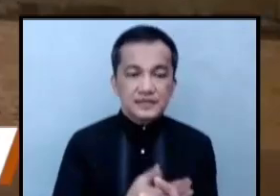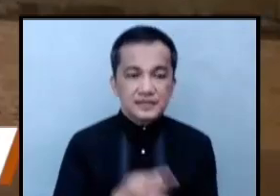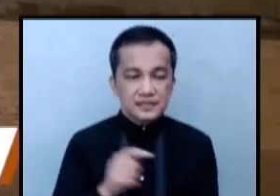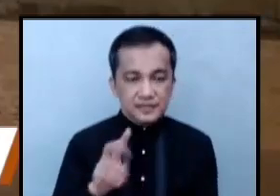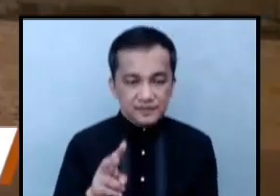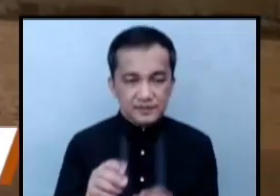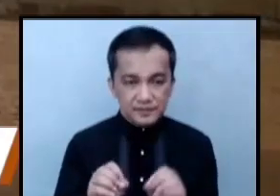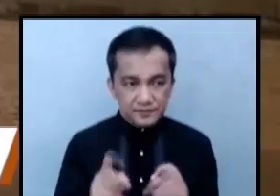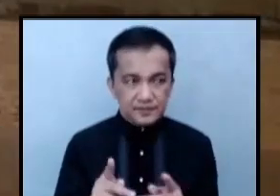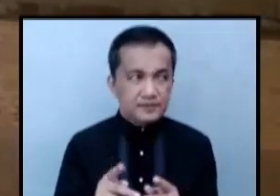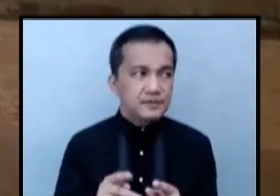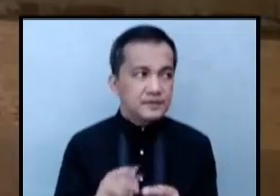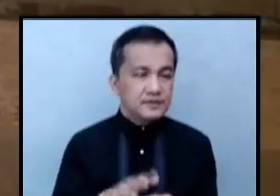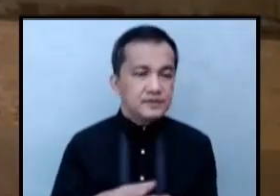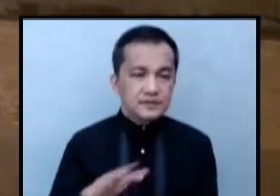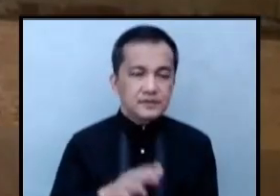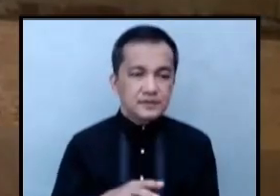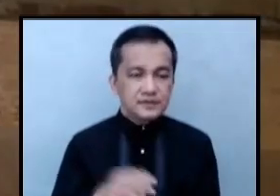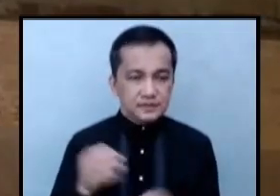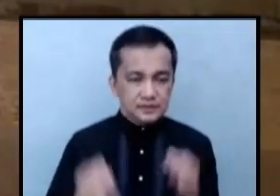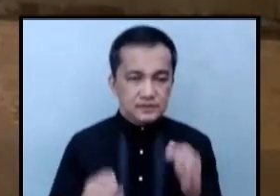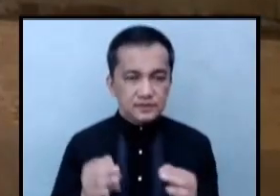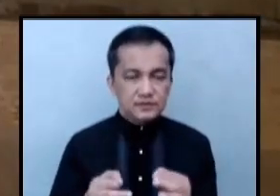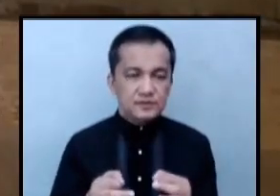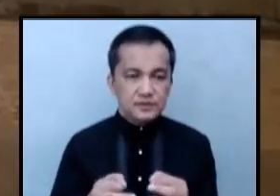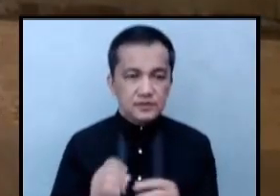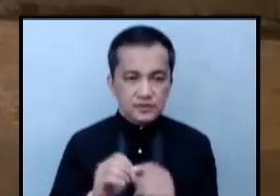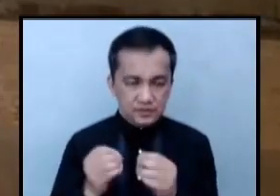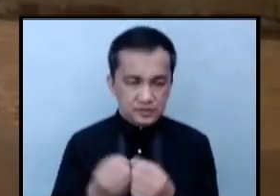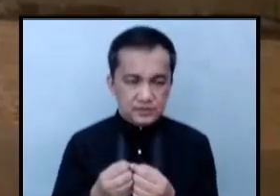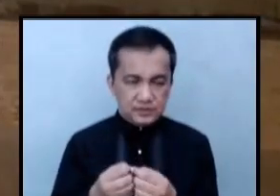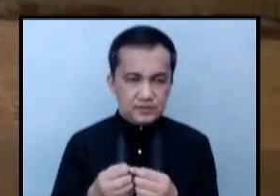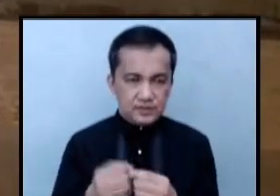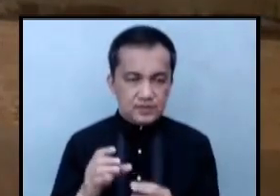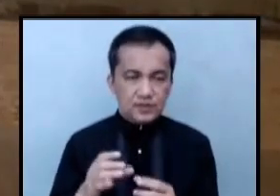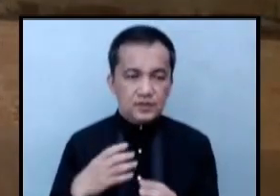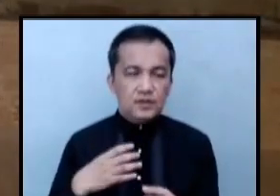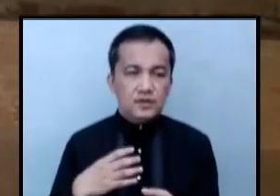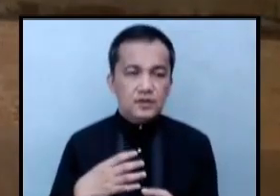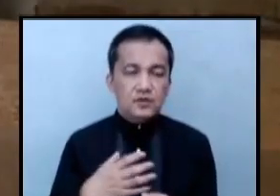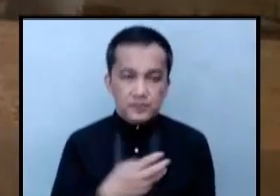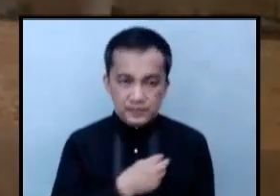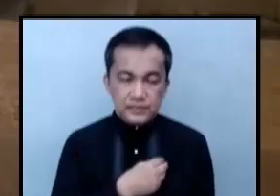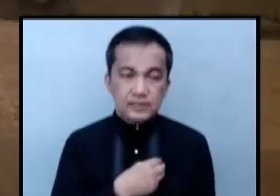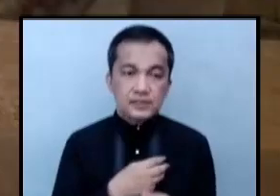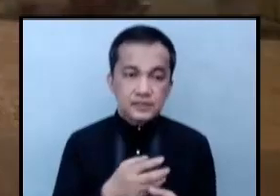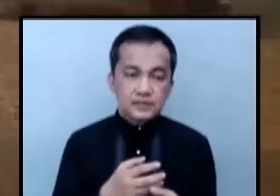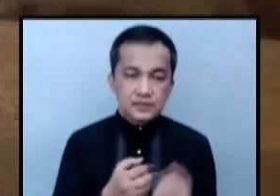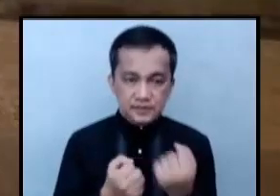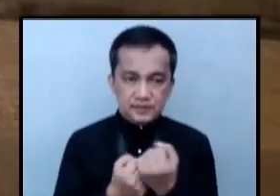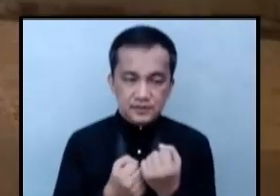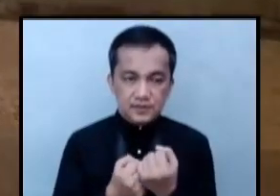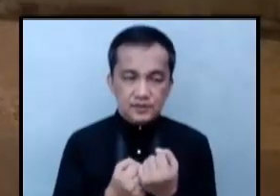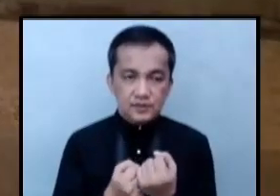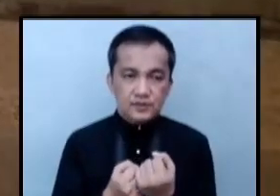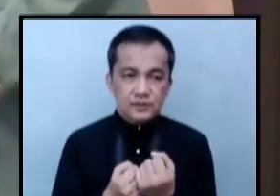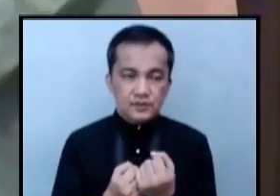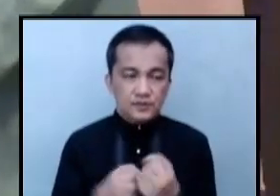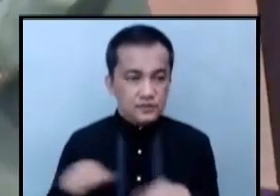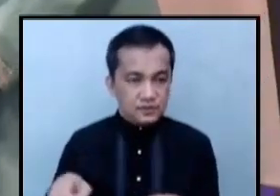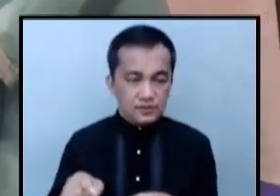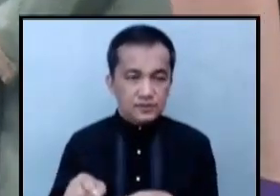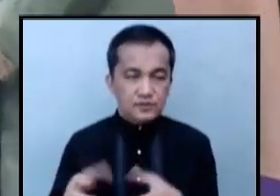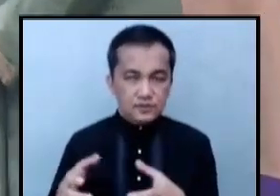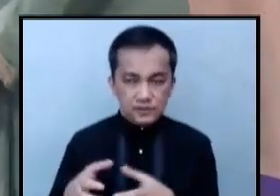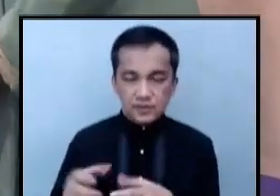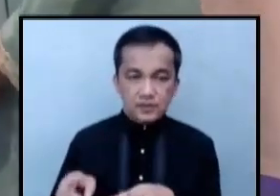the entire judging and organizing committee ng Sinibata. So, suportahan po natin yung mga ganitong klaseng pelikula, lalo